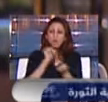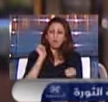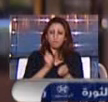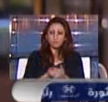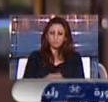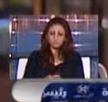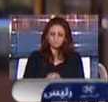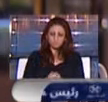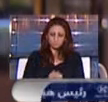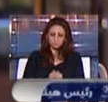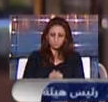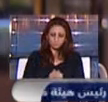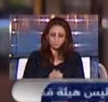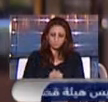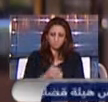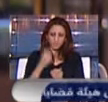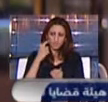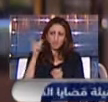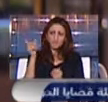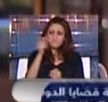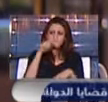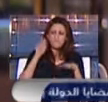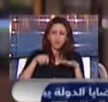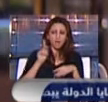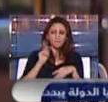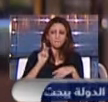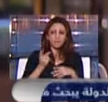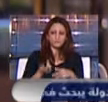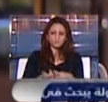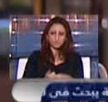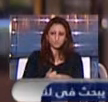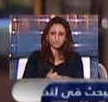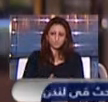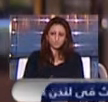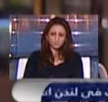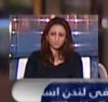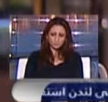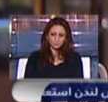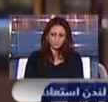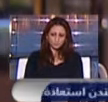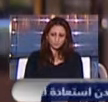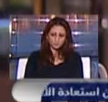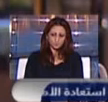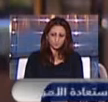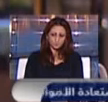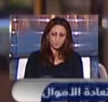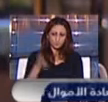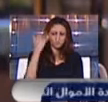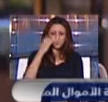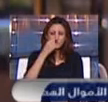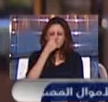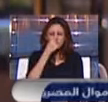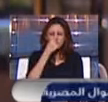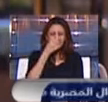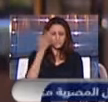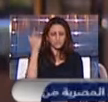براءات، ما لناش ولا واحد يتحاكم. فالقرار اللي هو بتاع يوم الخميس